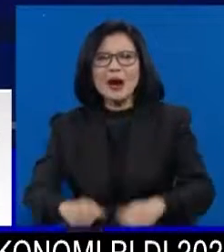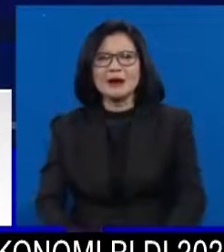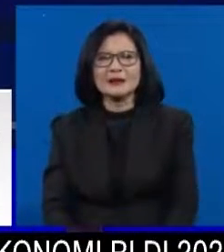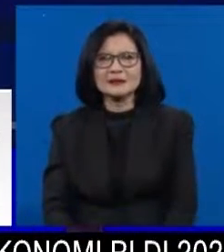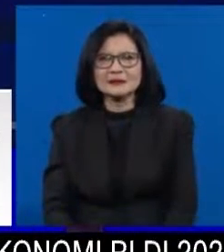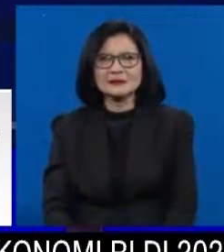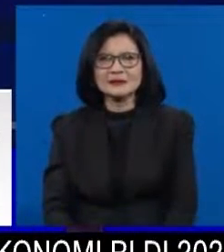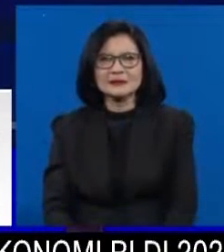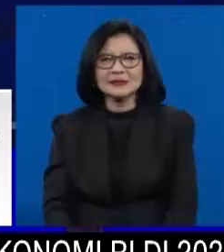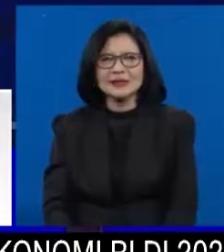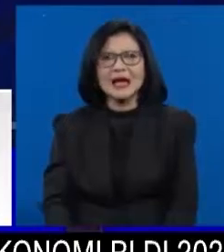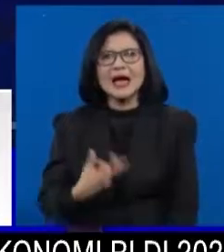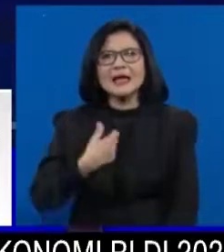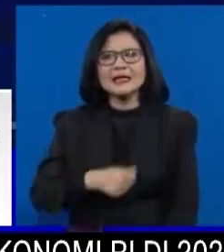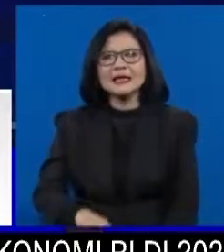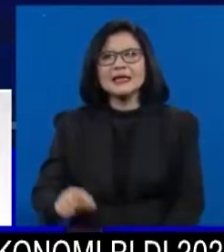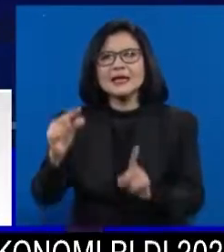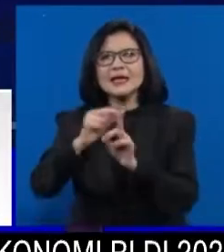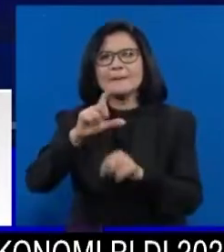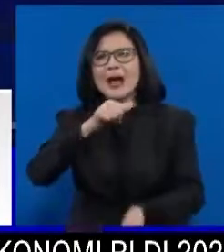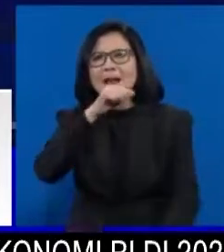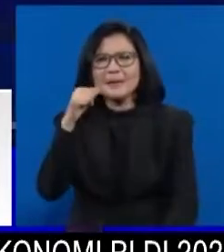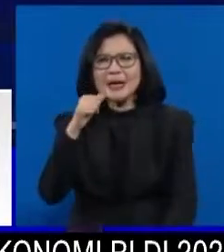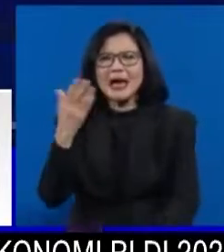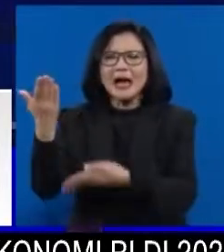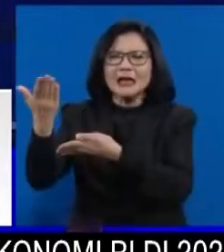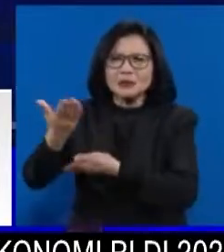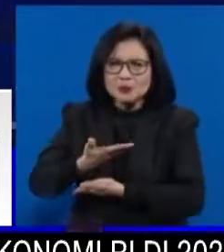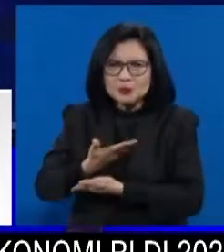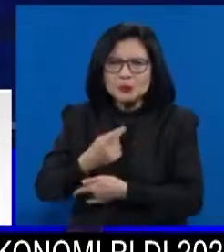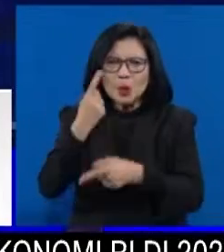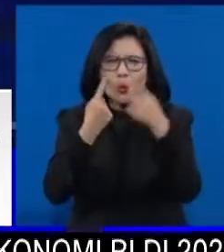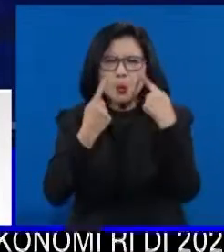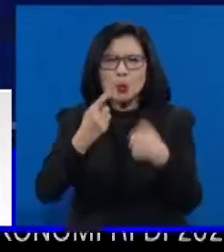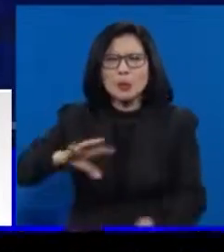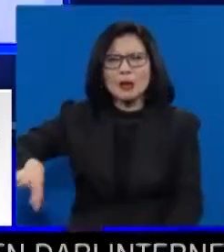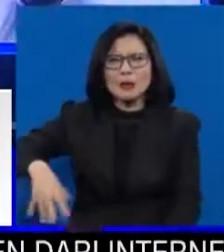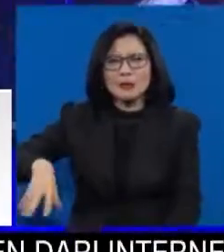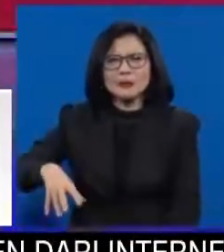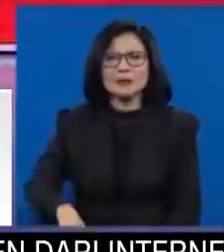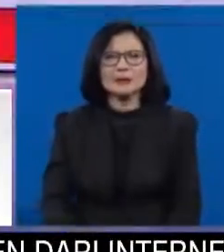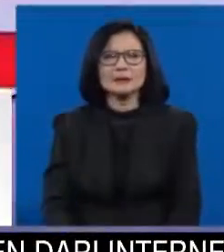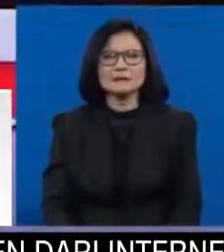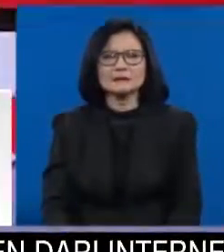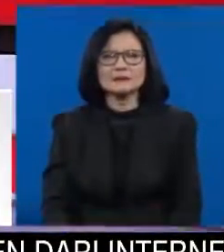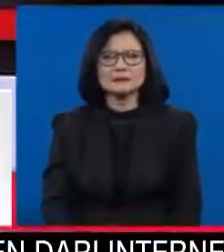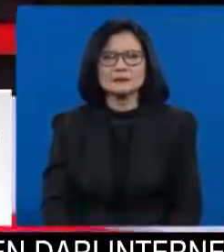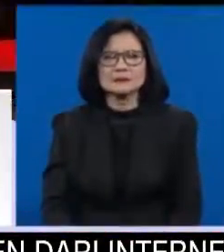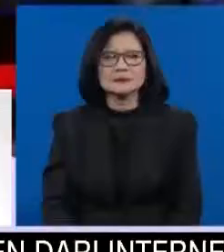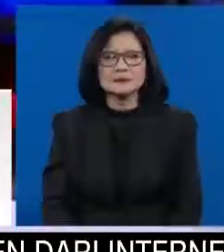Cendrawasih, Kemanggisan, Palmera, Jakarta Barat, disambut isak tangis keluarga dan kerabat almarhum.